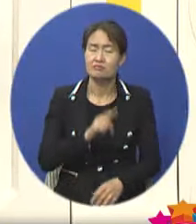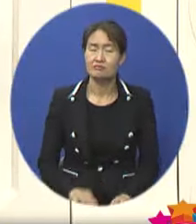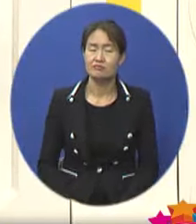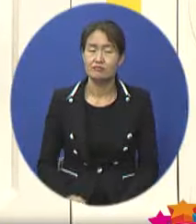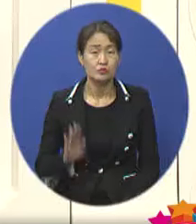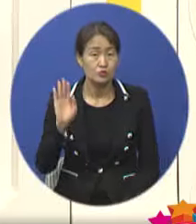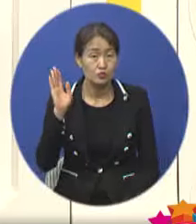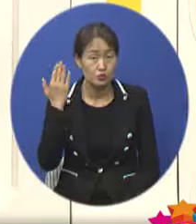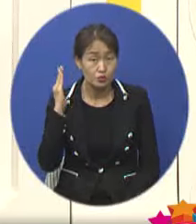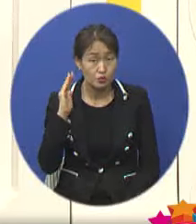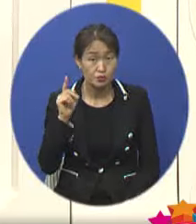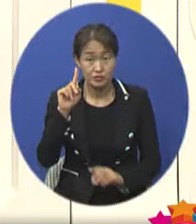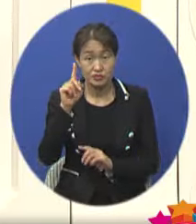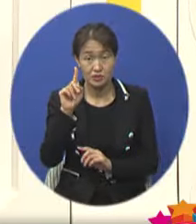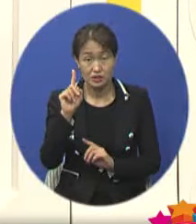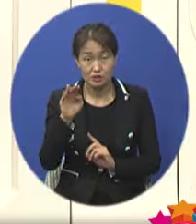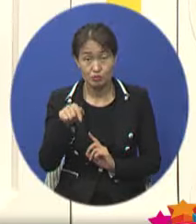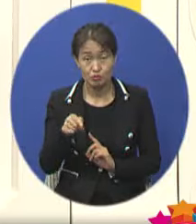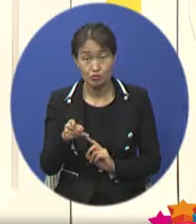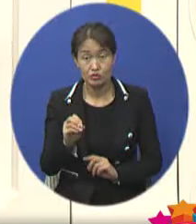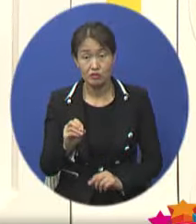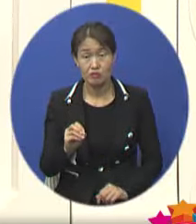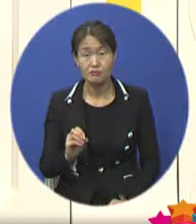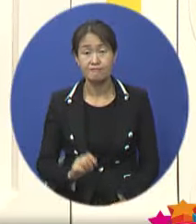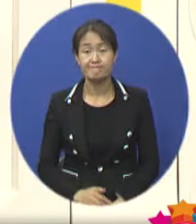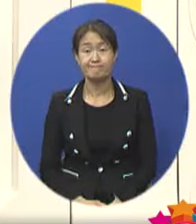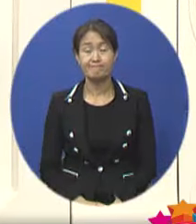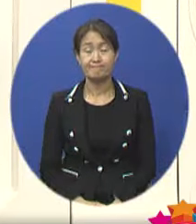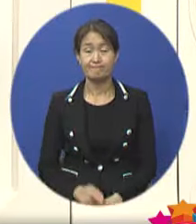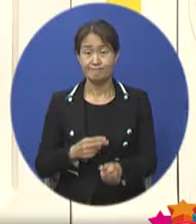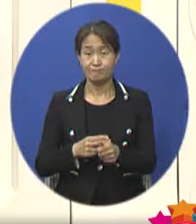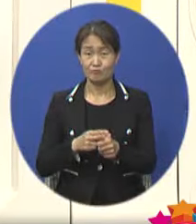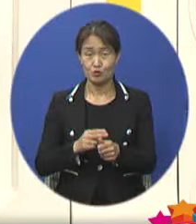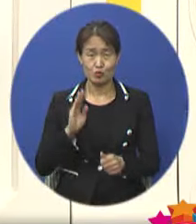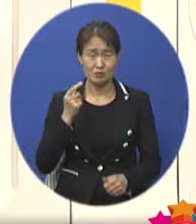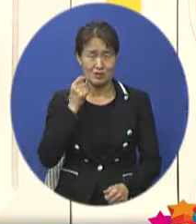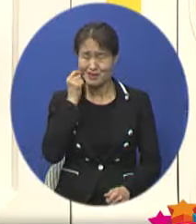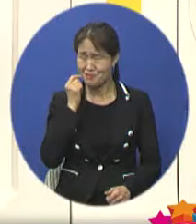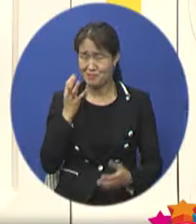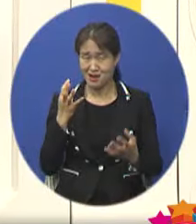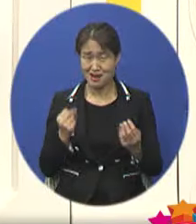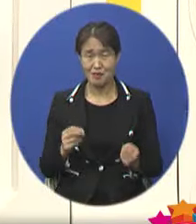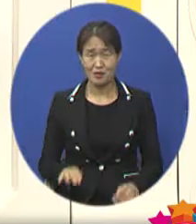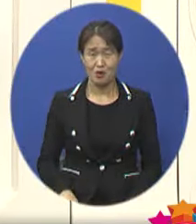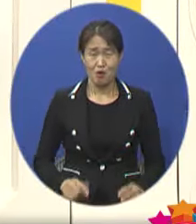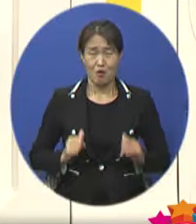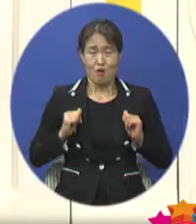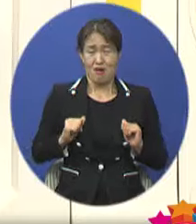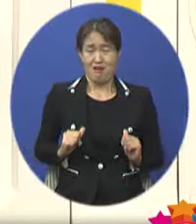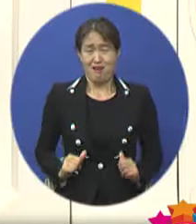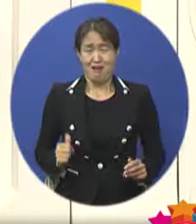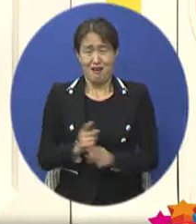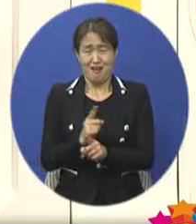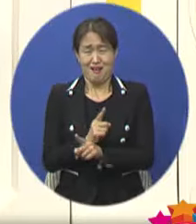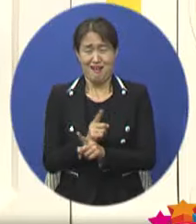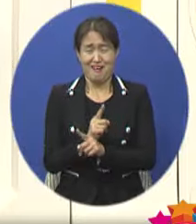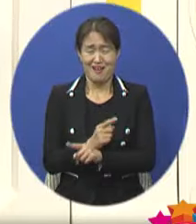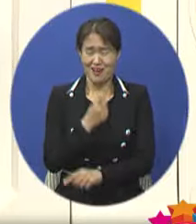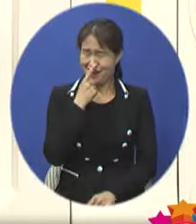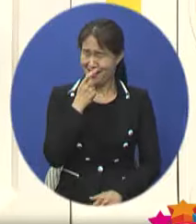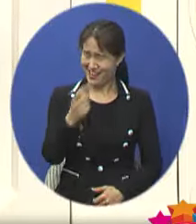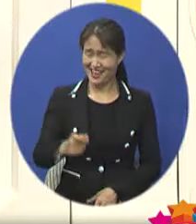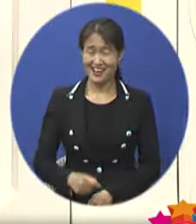저 쌀쌀하군요. 우리 이부영 예. 저 선생님이 잘 나가시는 것 같아. 옷이 자주 바뀌시는 것 아, 보니까. 옷이 자주